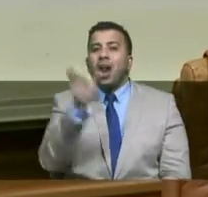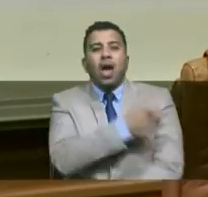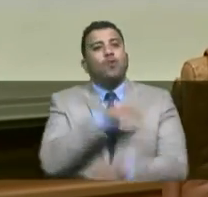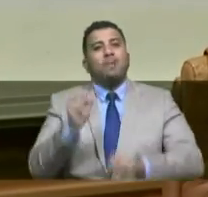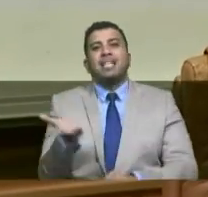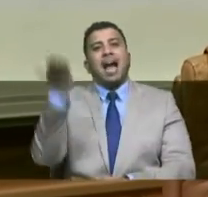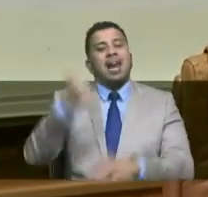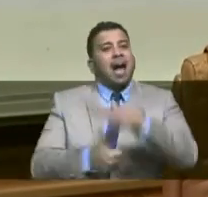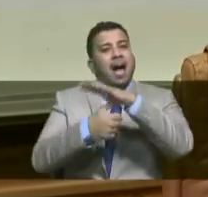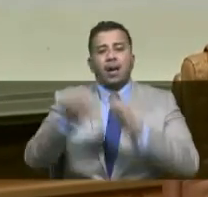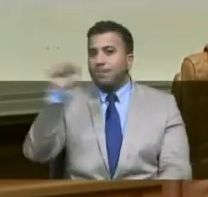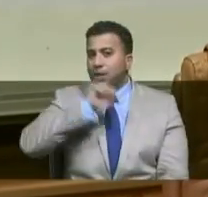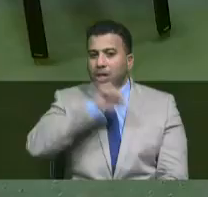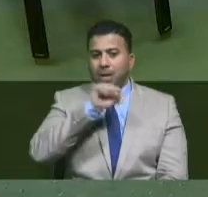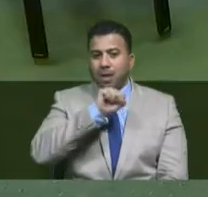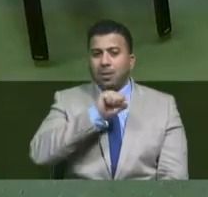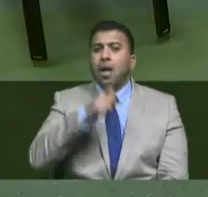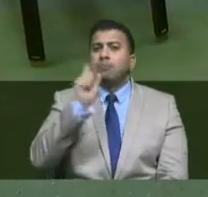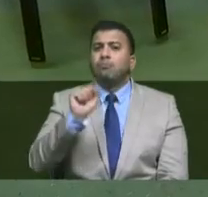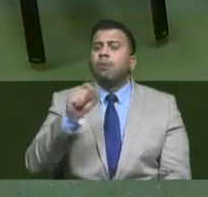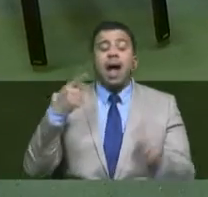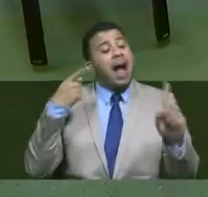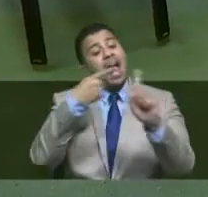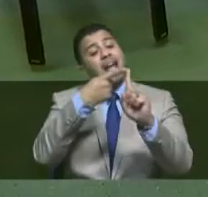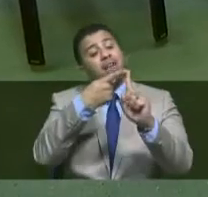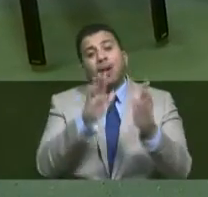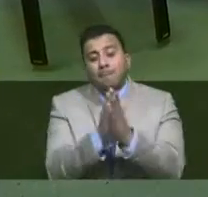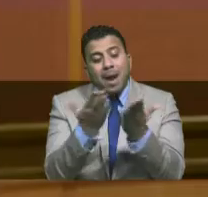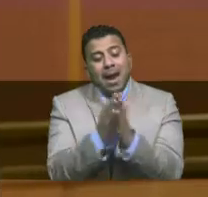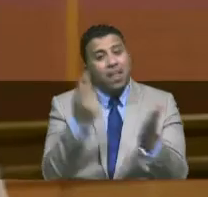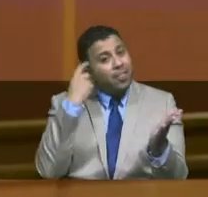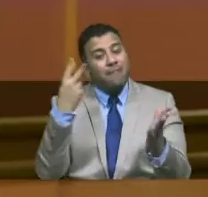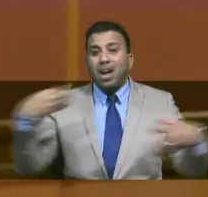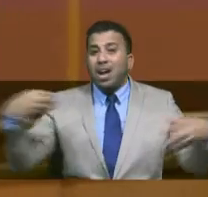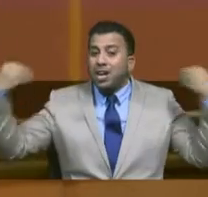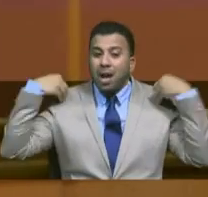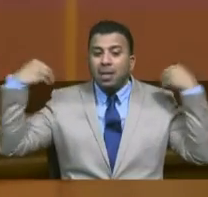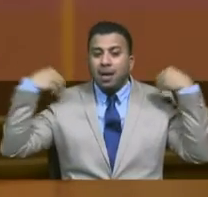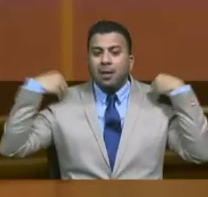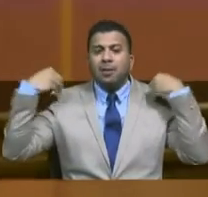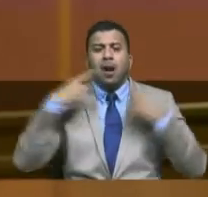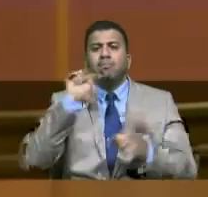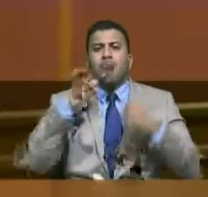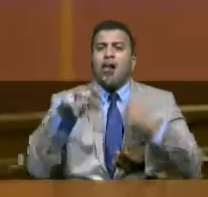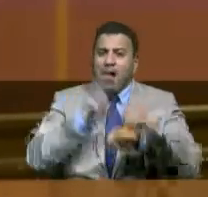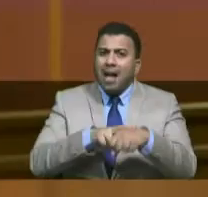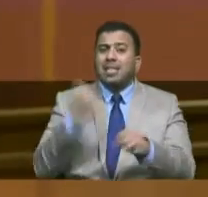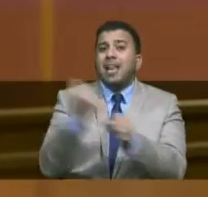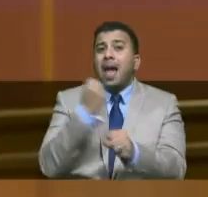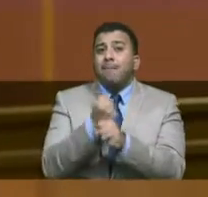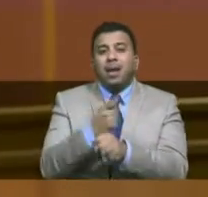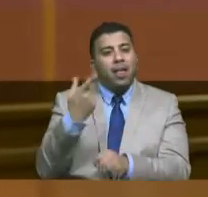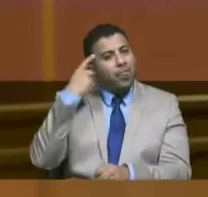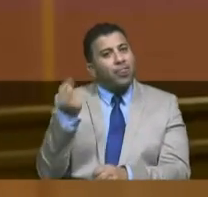الشارقة. وتهدف هذه المجلة الثقافية الرياضية إلى إعادة العمل الثقافي للواجهة في